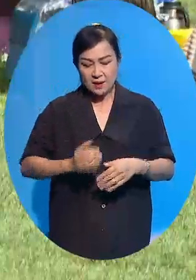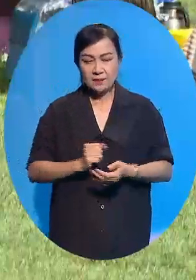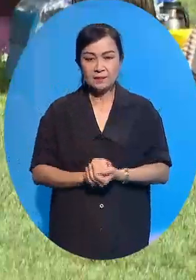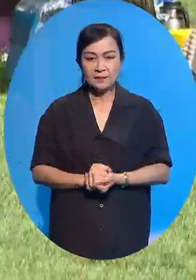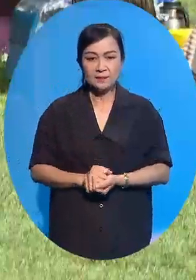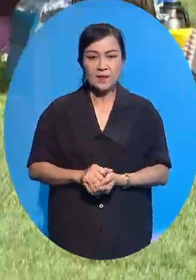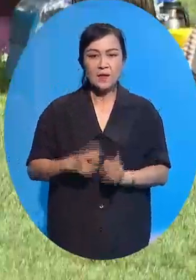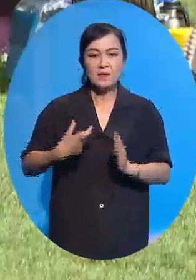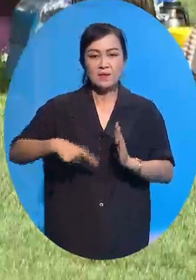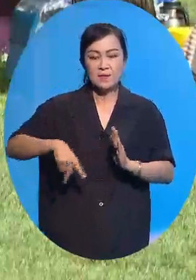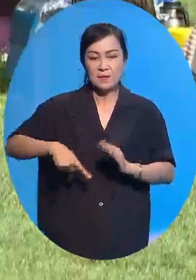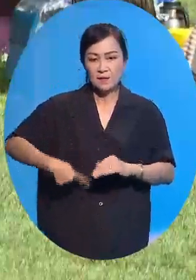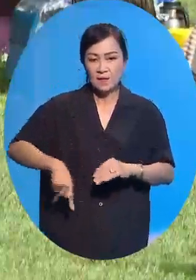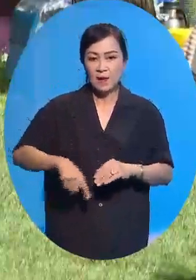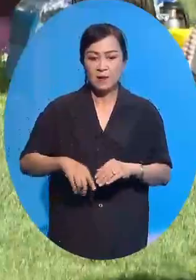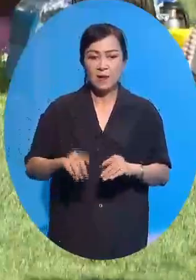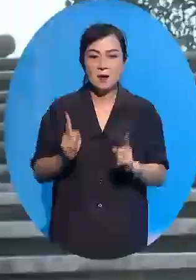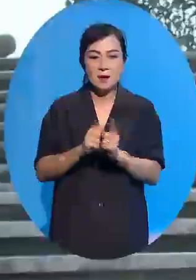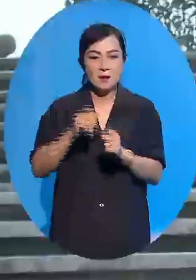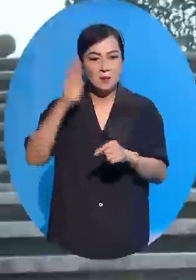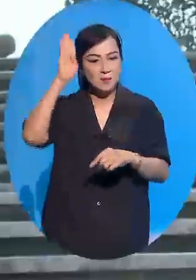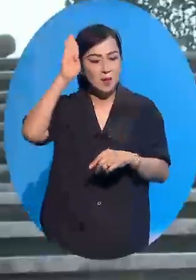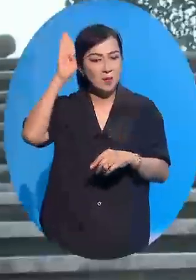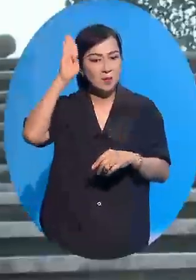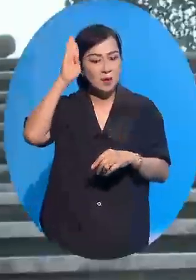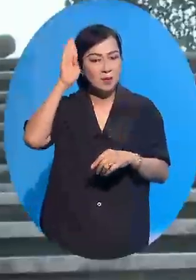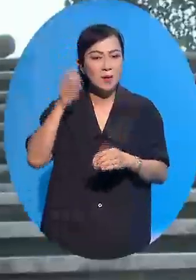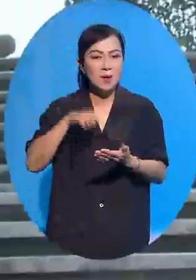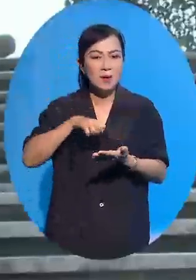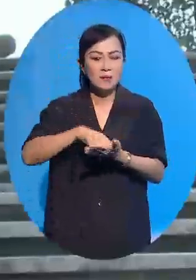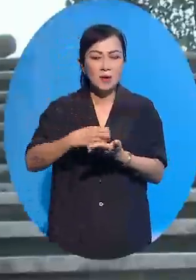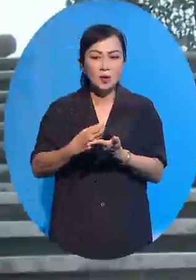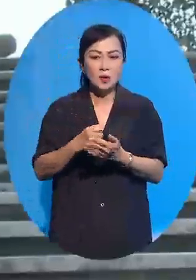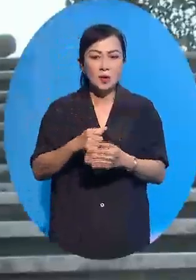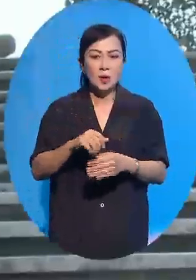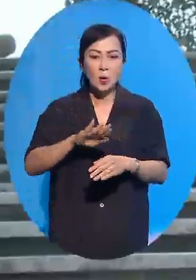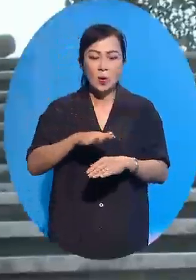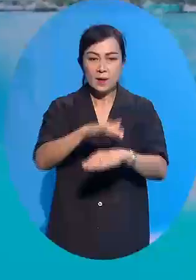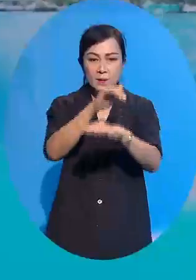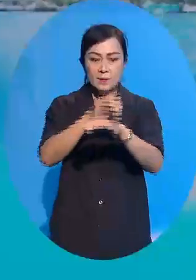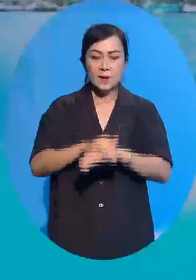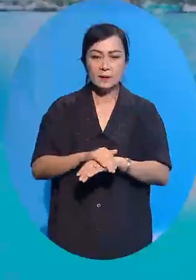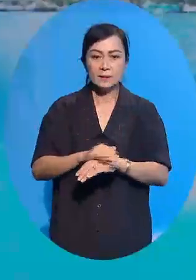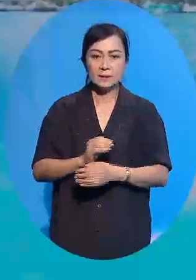Những người vi phạm đã phải đối mặt với sự quở trách công khai, phạt tiền hoặc bị bắt giữ.